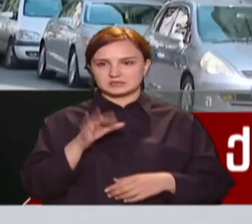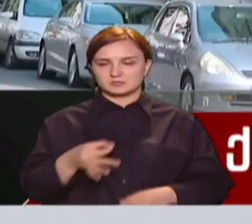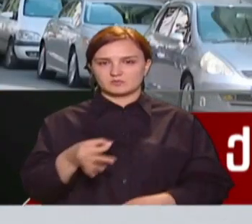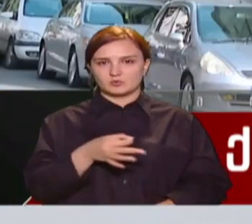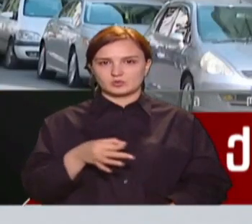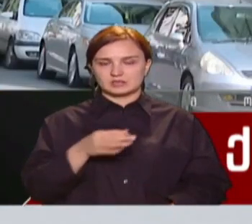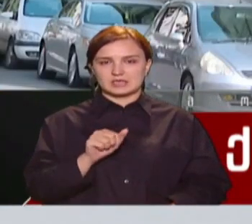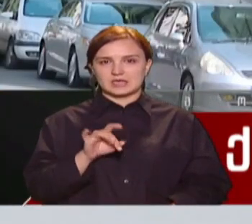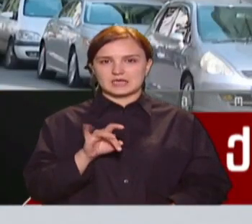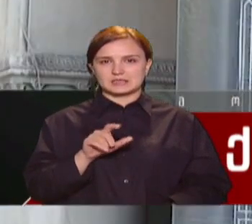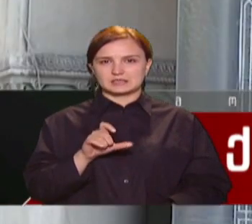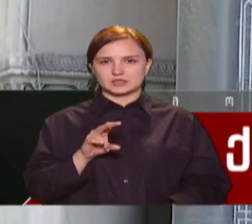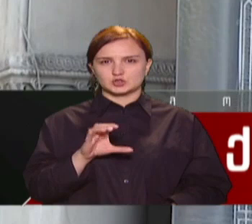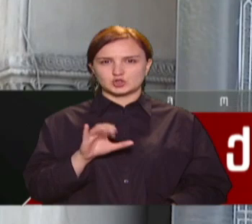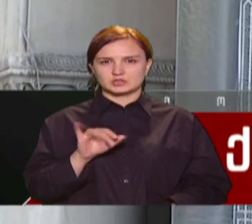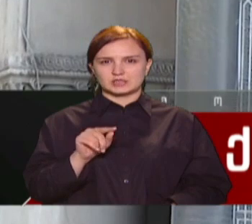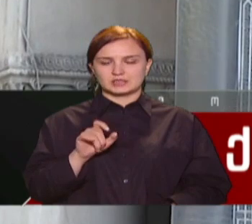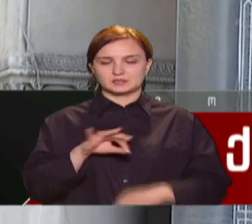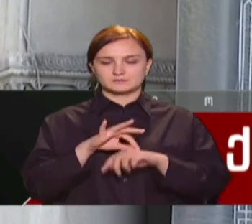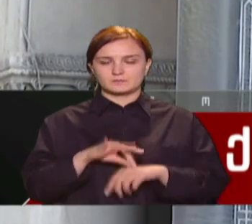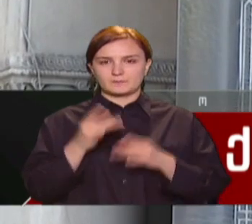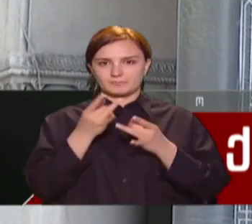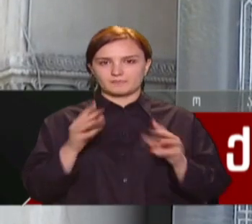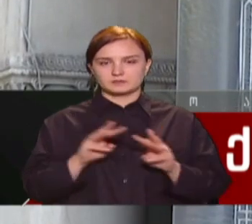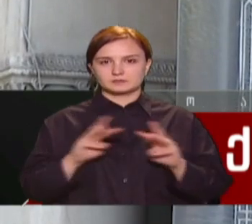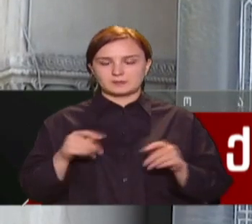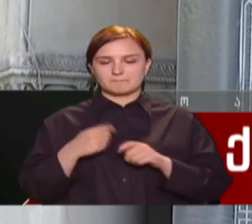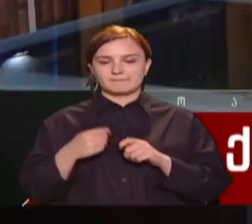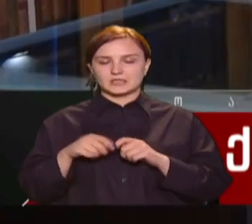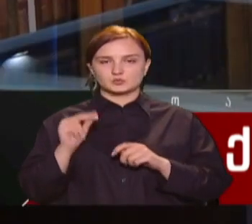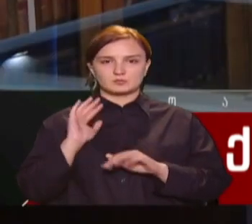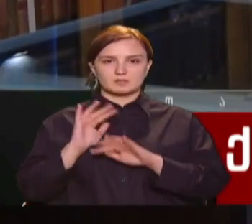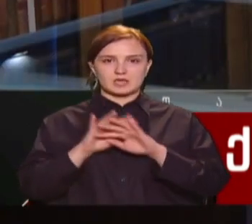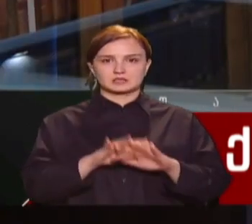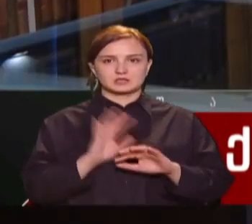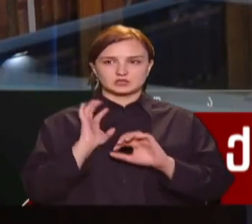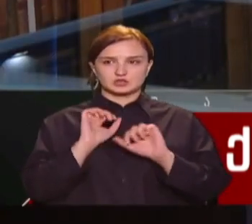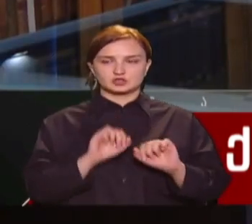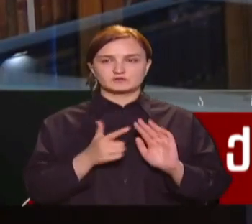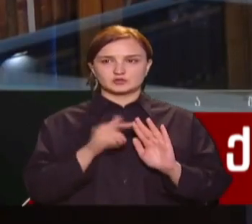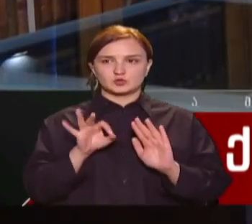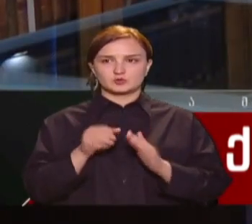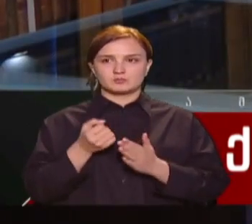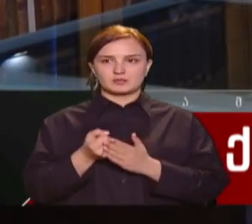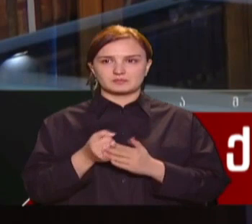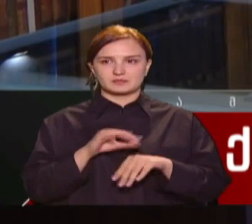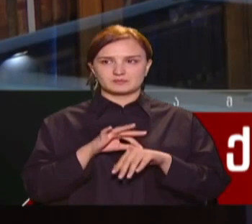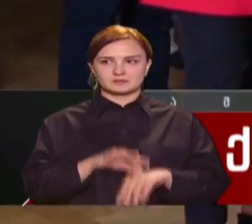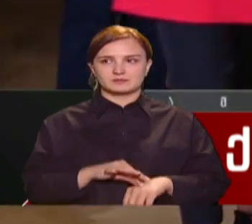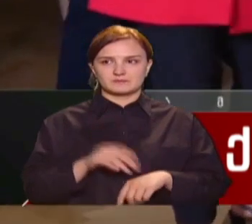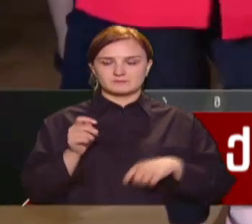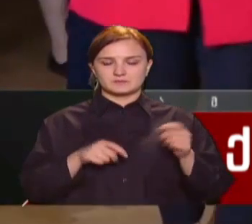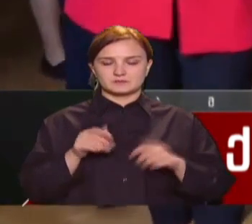ორგანიზაცია, Art and Society-ის ორგანიზებითა და კულტურის სამინისტროს, ფინანსური, მხარდაჭერით 7 ოქტომბრის ჩათვლით იმართება. ფესტივალის